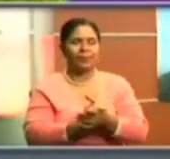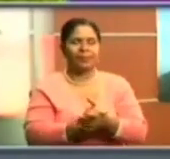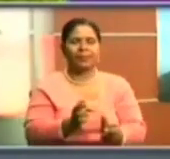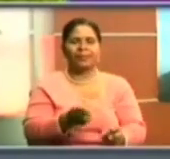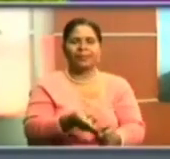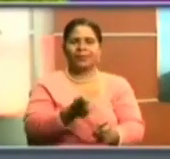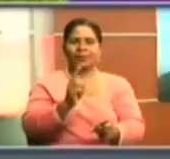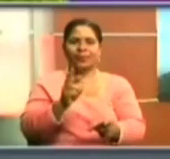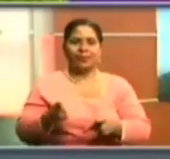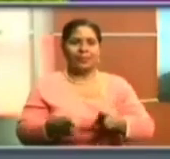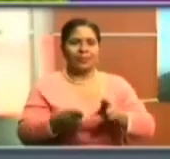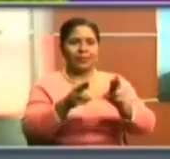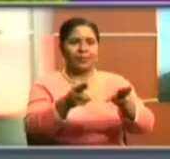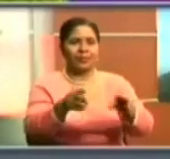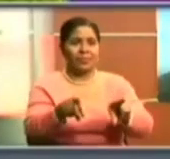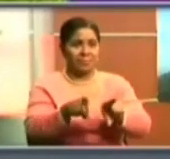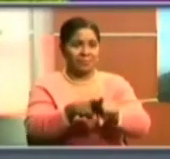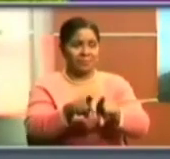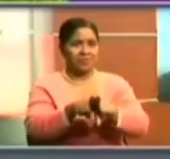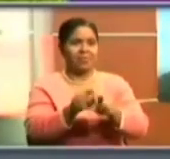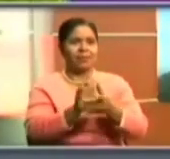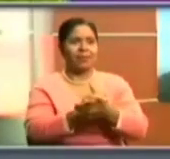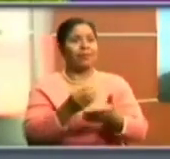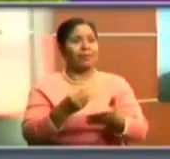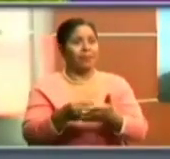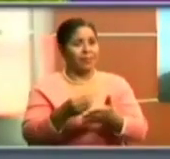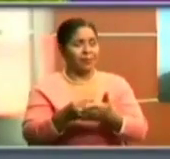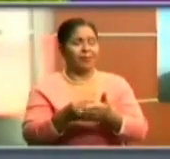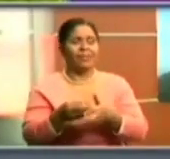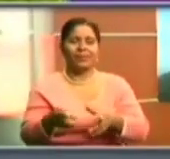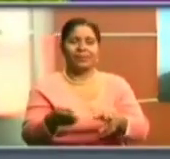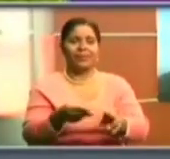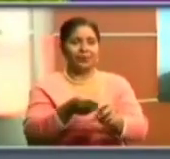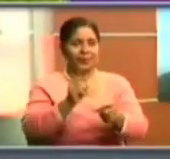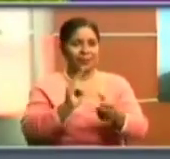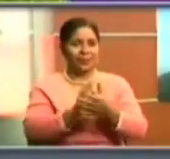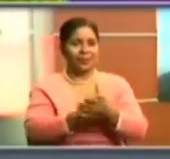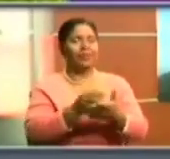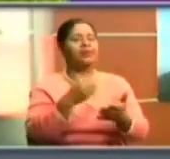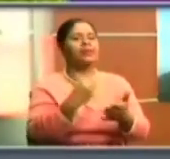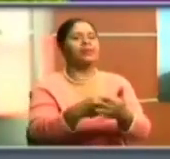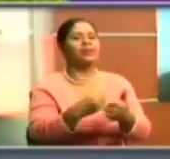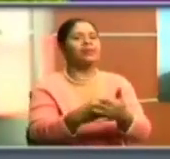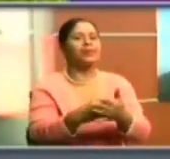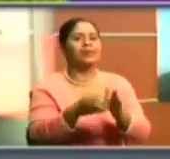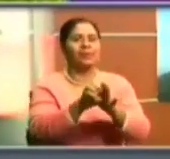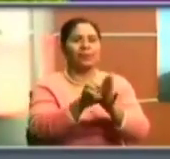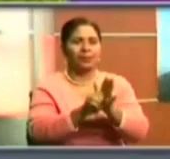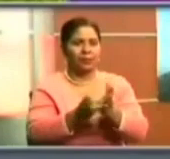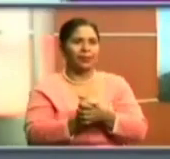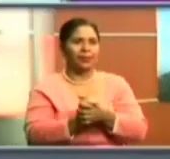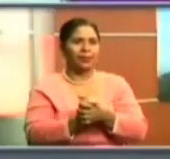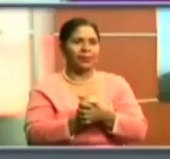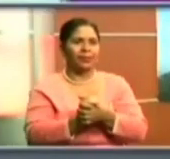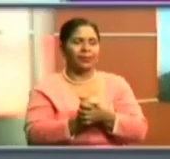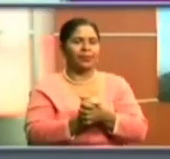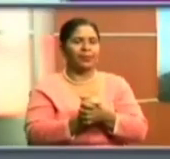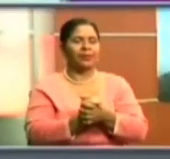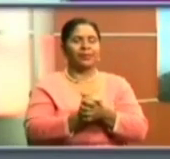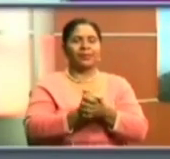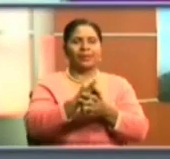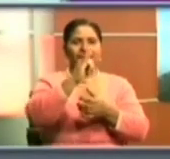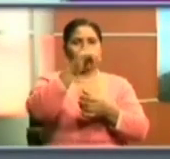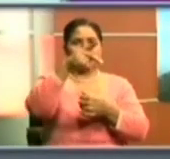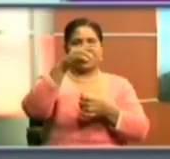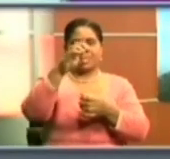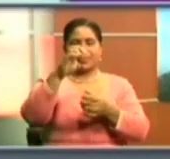rue. Même si je me dis que je retire le pouvoir dans la rue, je retire comme l'État dans la rue. Tout. Mettre comme l'État dans le service qu'on a. Protecteur